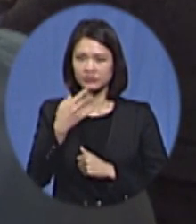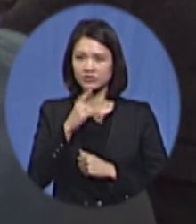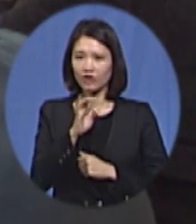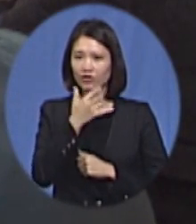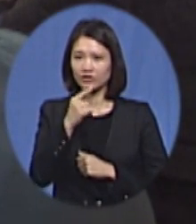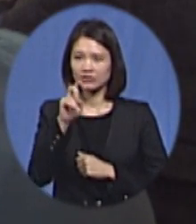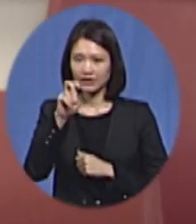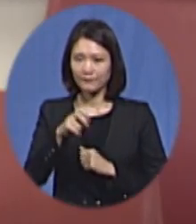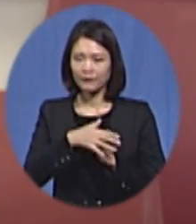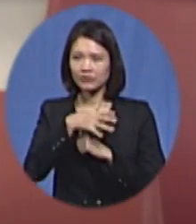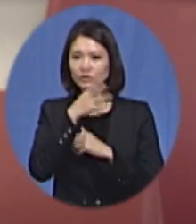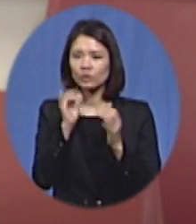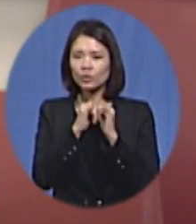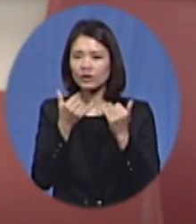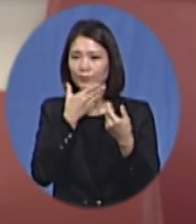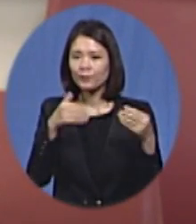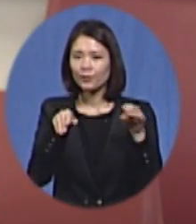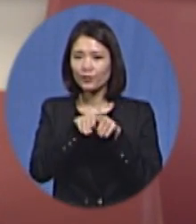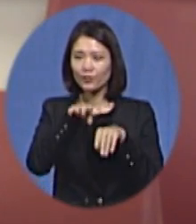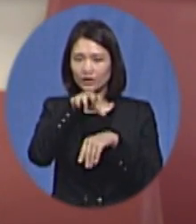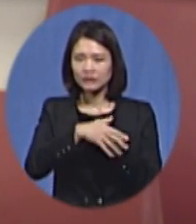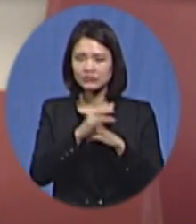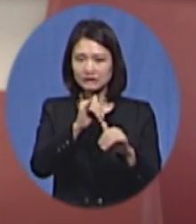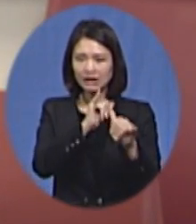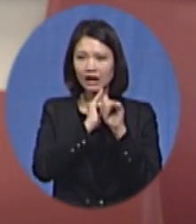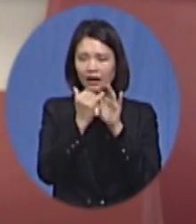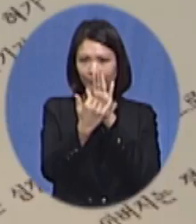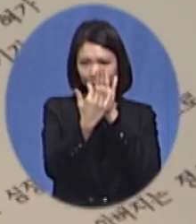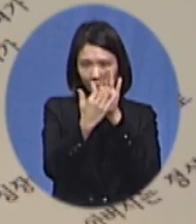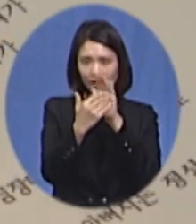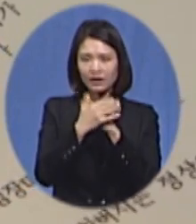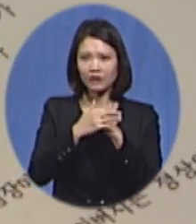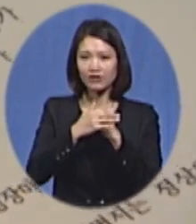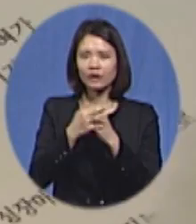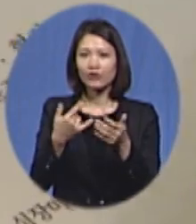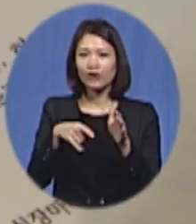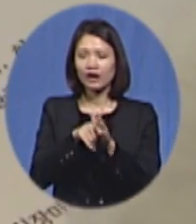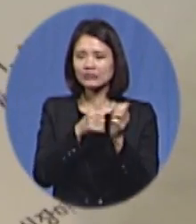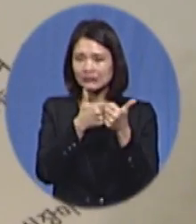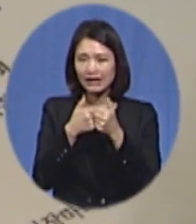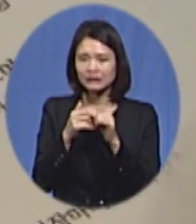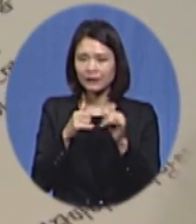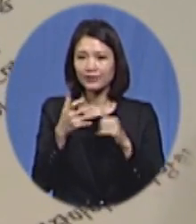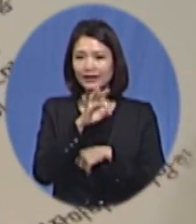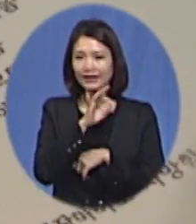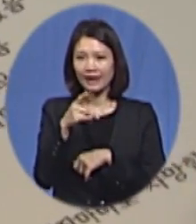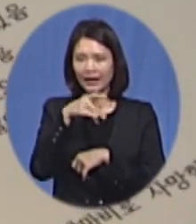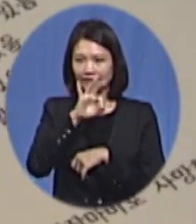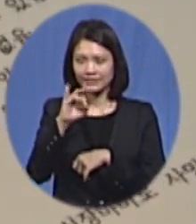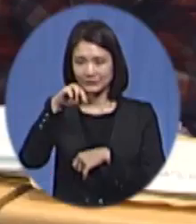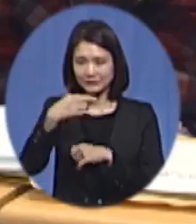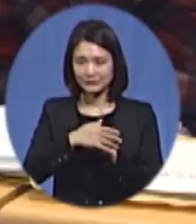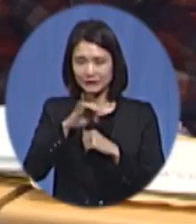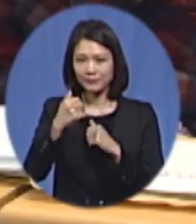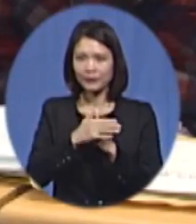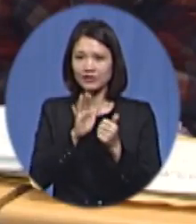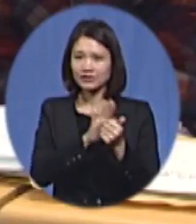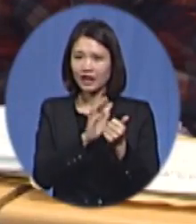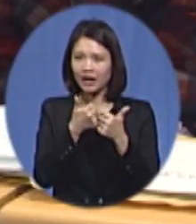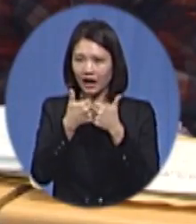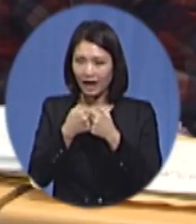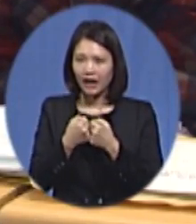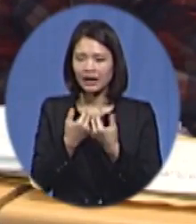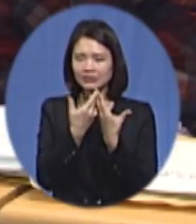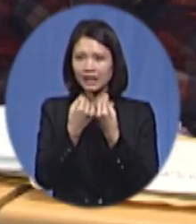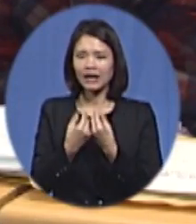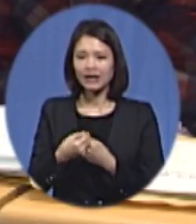한 노인복지관에선 자살 예방 상담원인 게이트키퍼들이 모여 자신들이 담당한 노인들의 상담 사례를